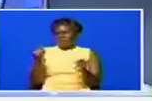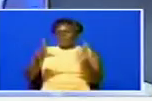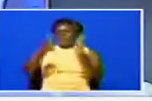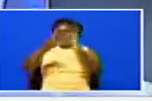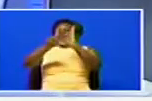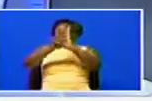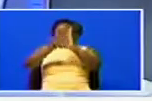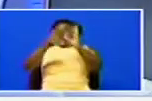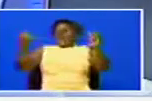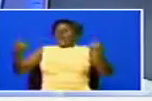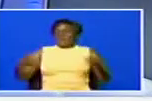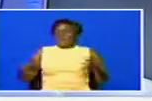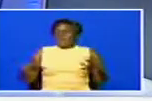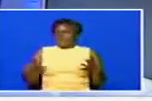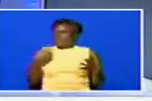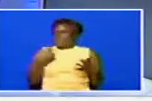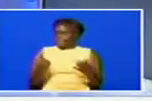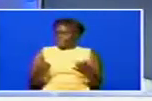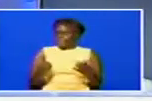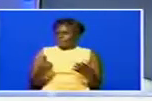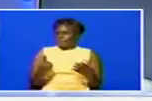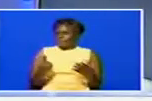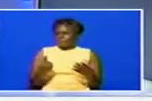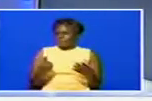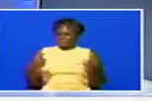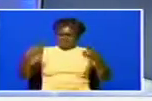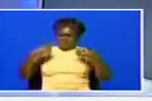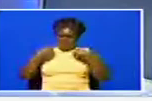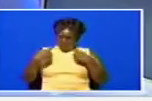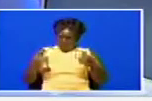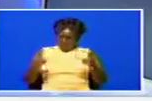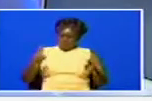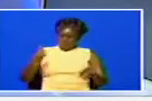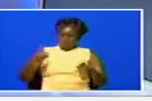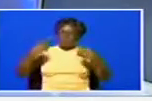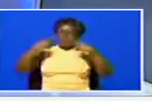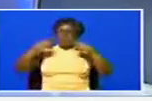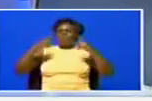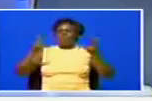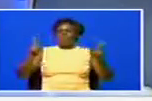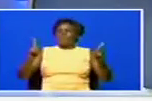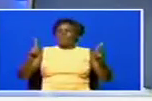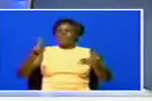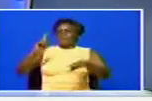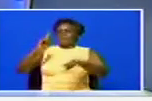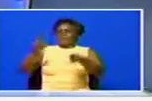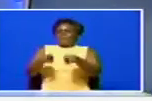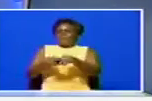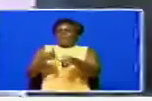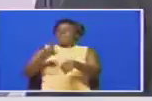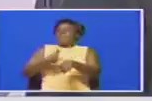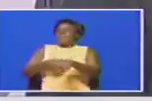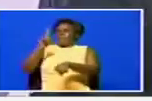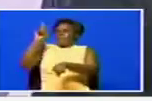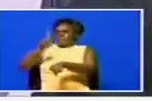very clear kwa jambo hili. Linasema ya kwamba matokeo yalifaa kupeperushwa wakati mmoja. Mm-hmm. Wakati